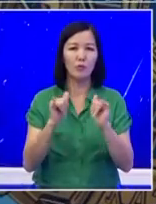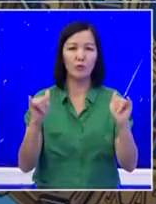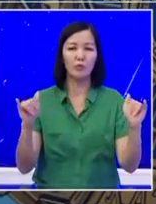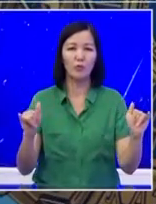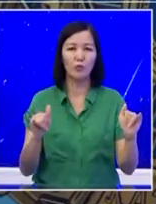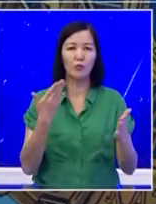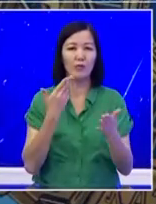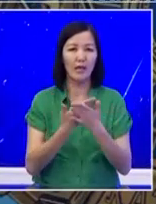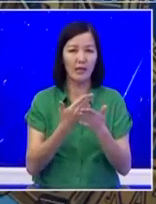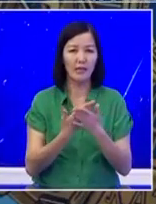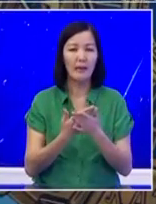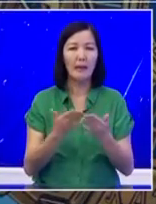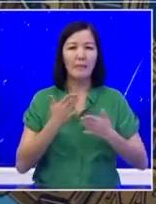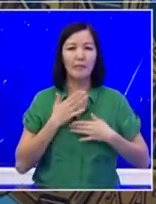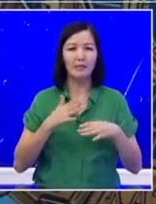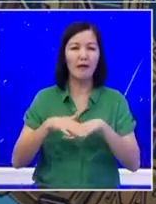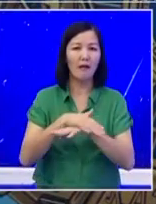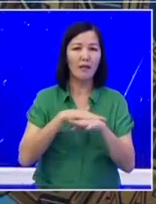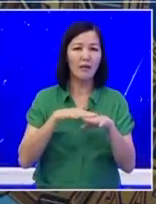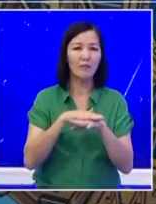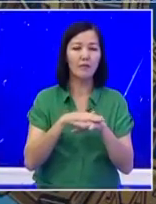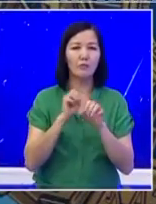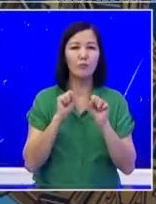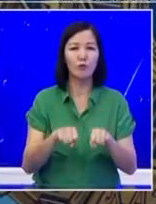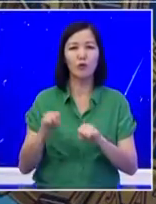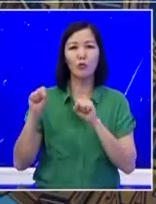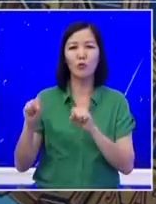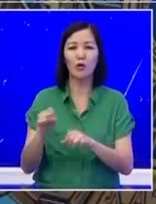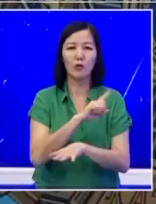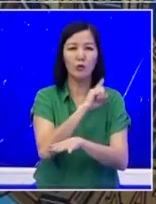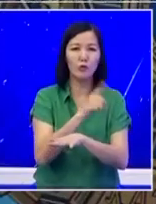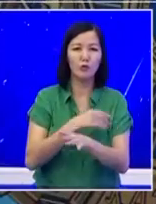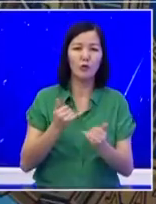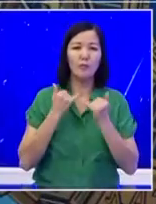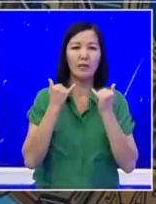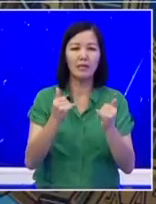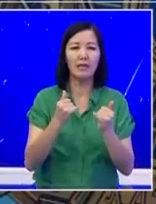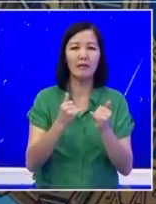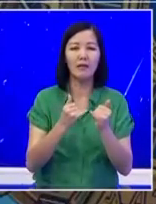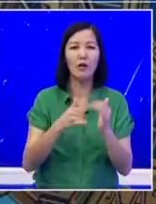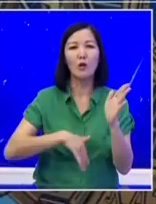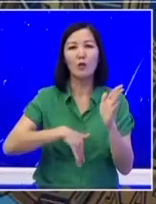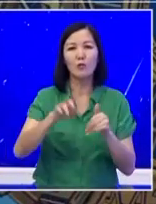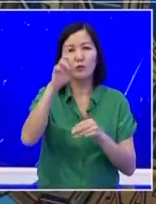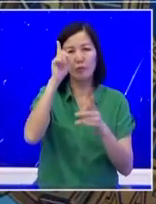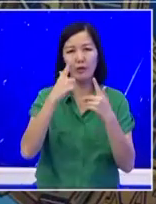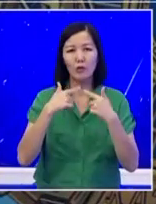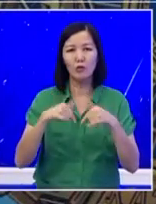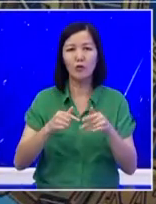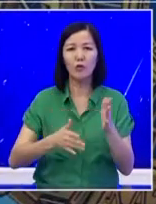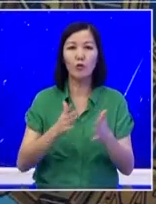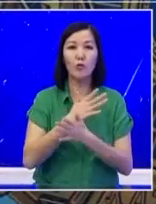пен келісімнің, өсіп өркендеудің белгісі. Біз халқымыздың мүддесін қорғайтын күшті, беделді мемлекет құру жолында